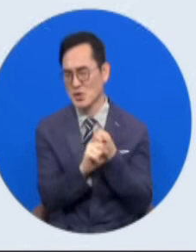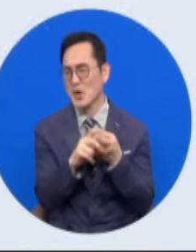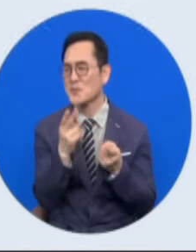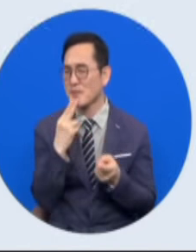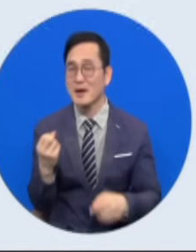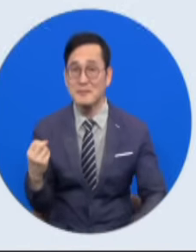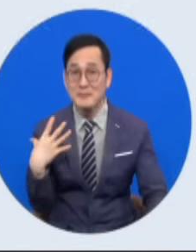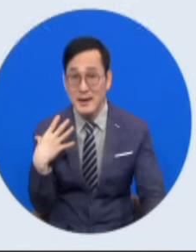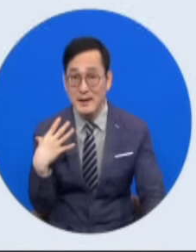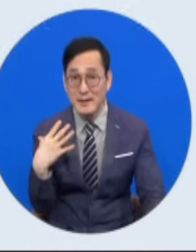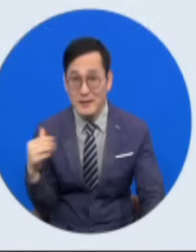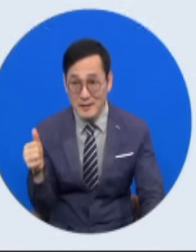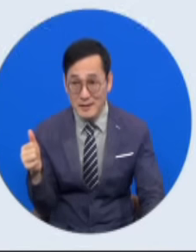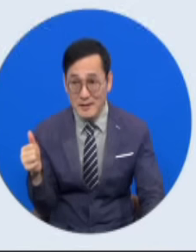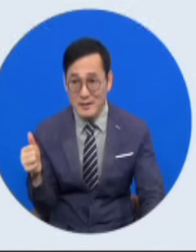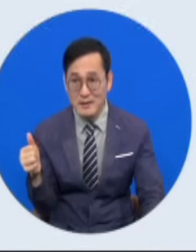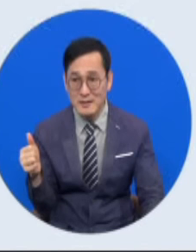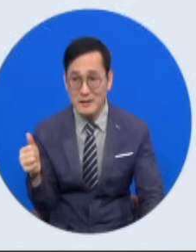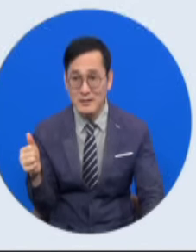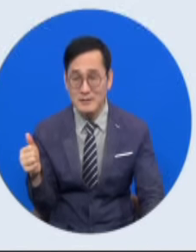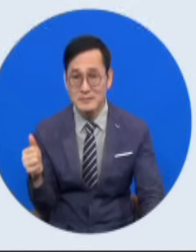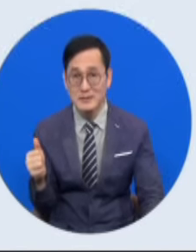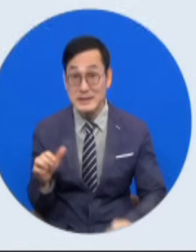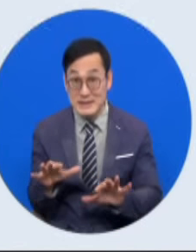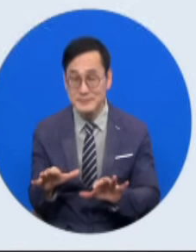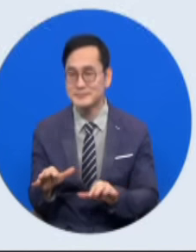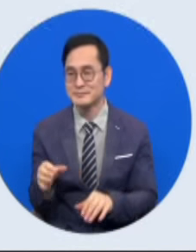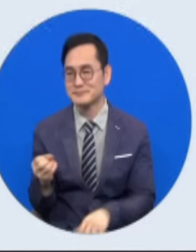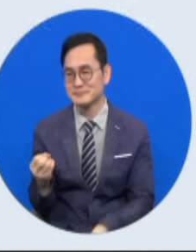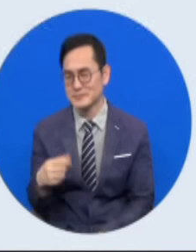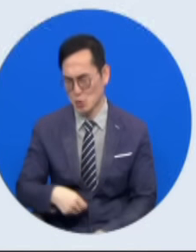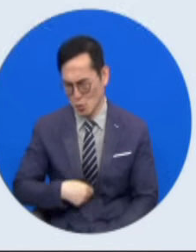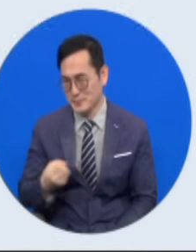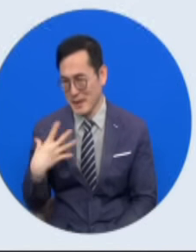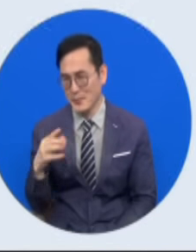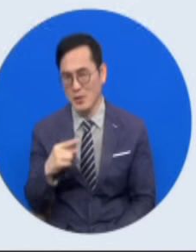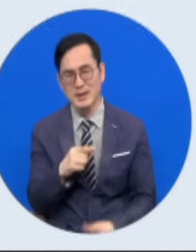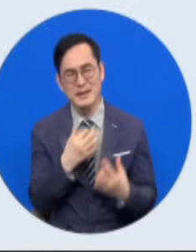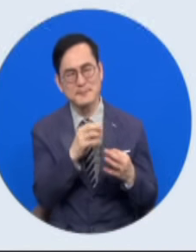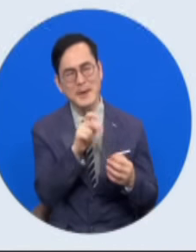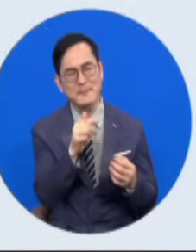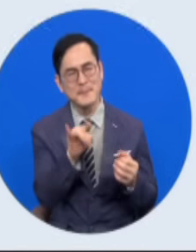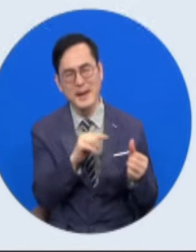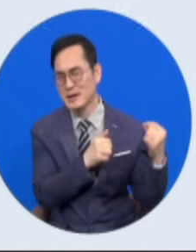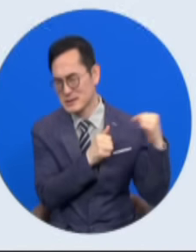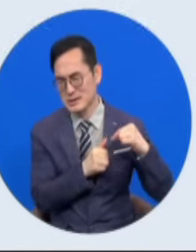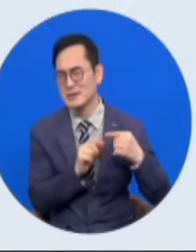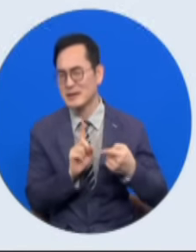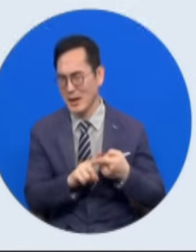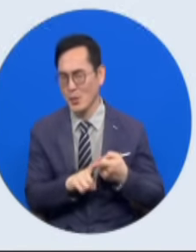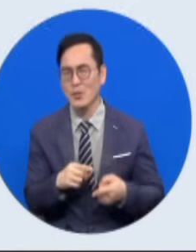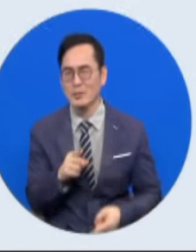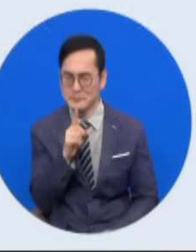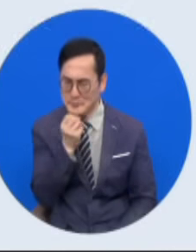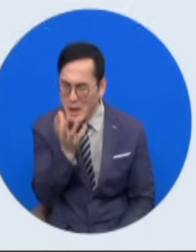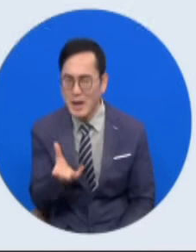아니다라고 강한 인터뷰를 했었습니다 하지만 근 검찰조사에서 김만배 씨가 시키는 대로 나는 인터뷰를 해 준